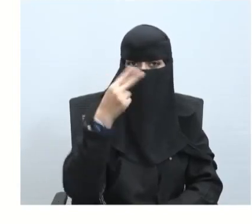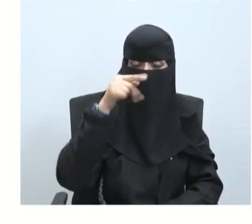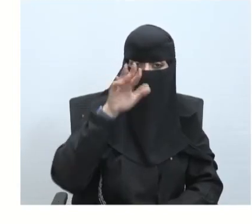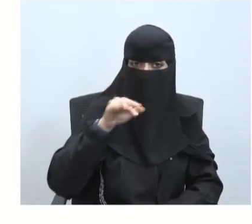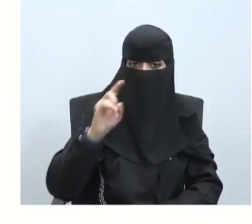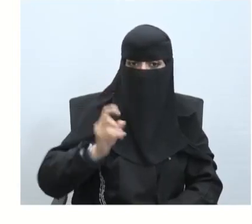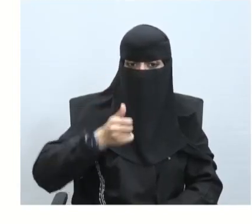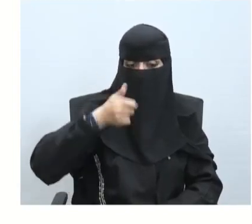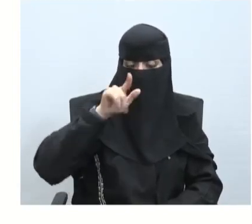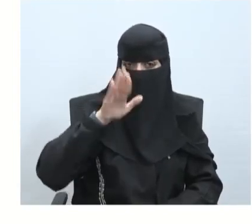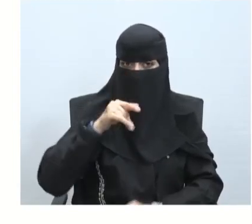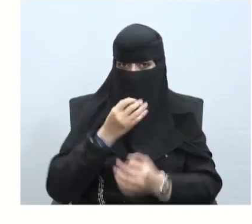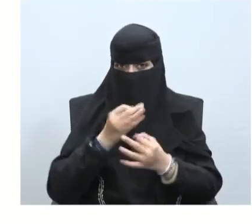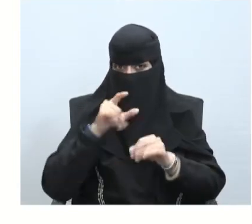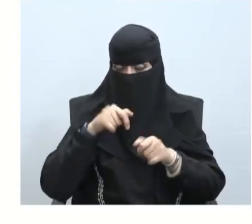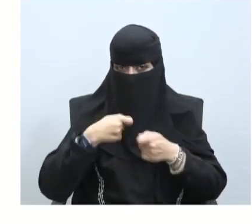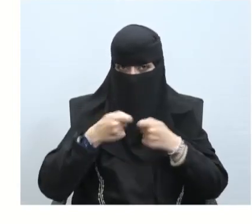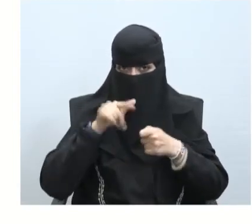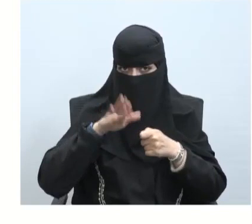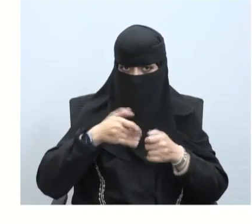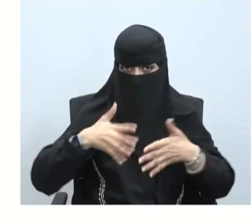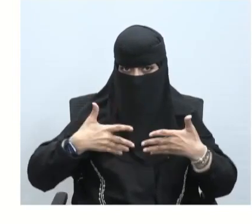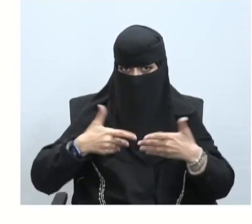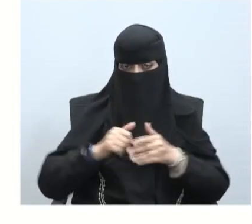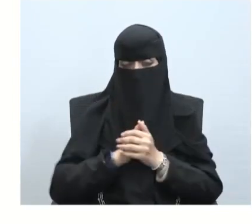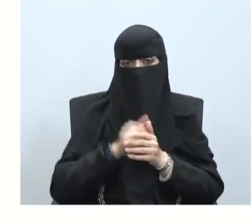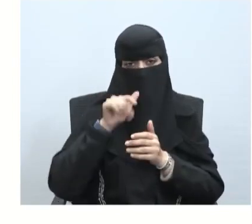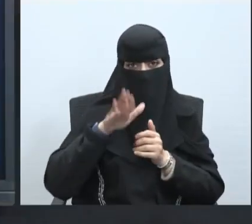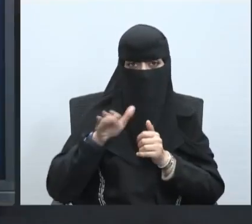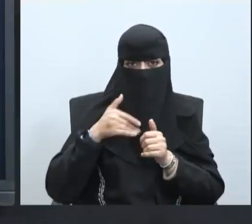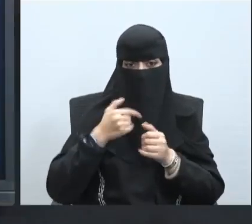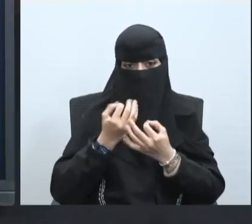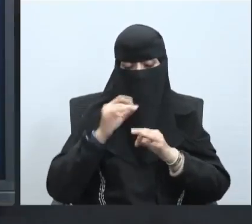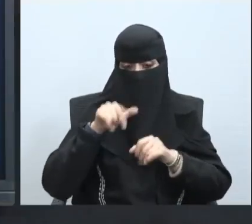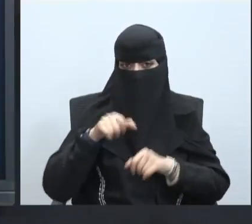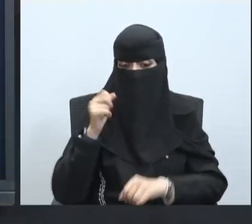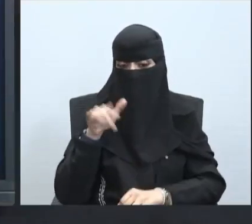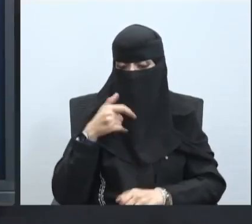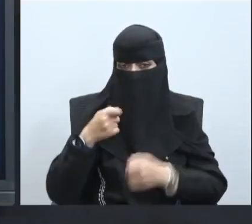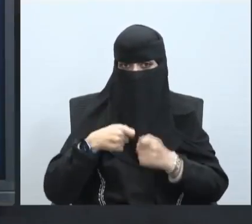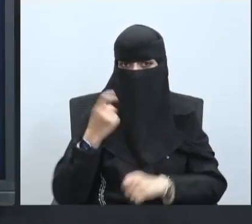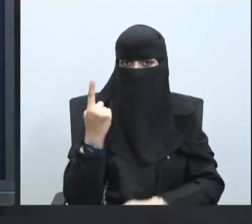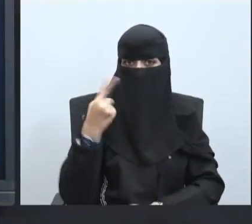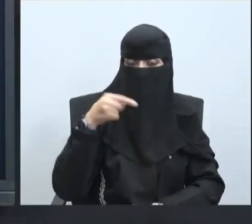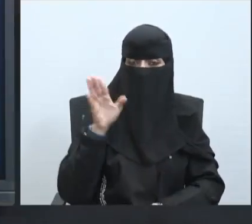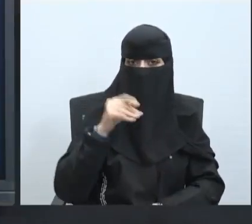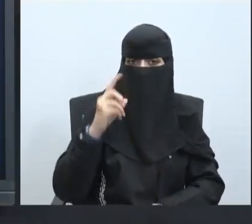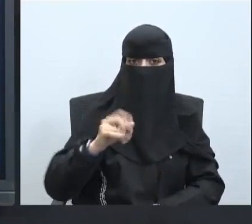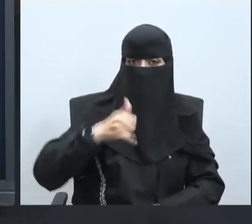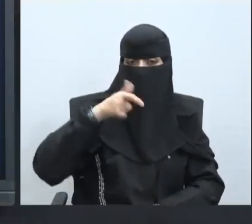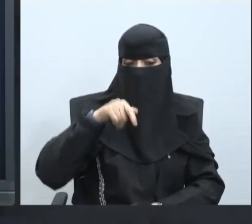ريالا هل تكفي شراء هذه اللعبه نعم تكفي اللعبه ثمنها 11 ريالا